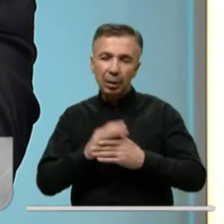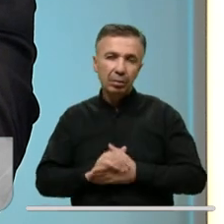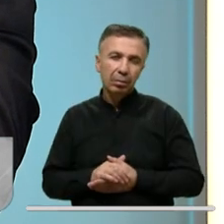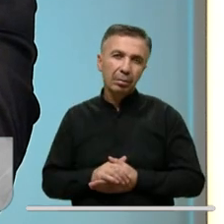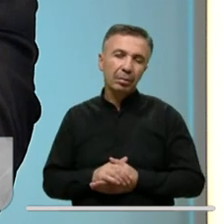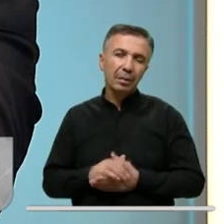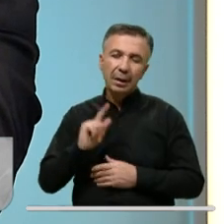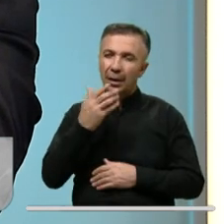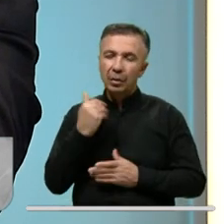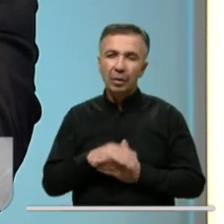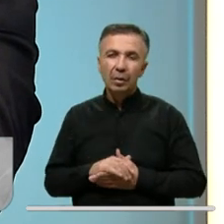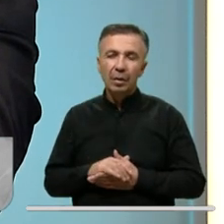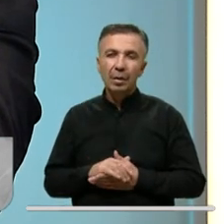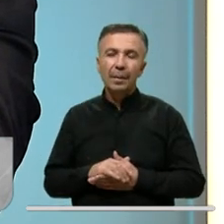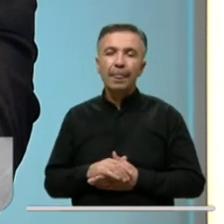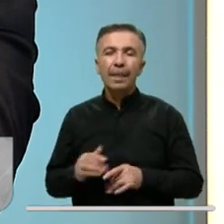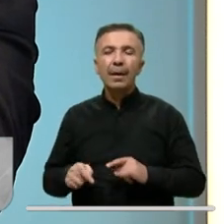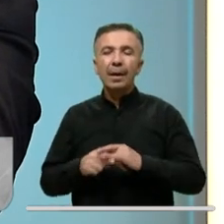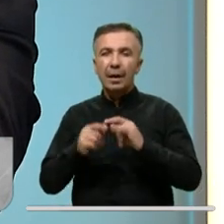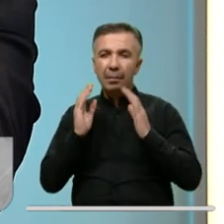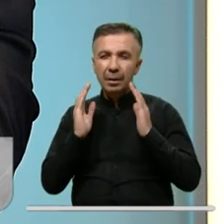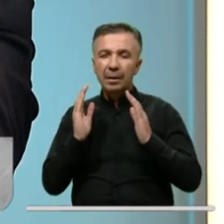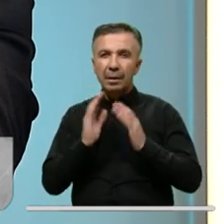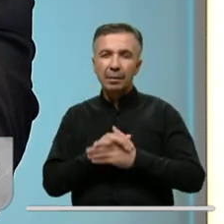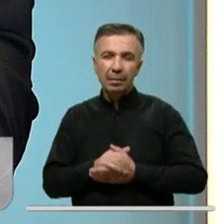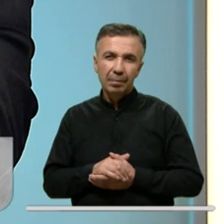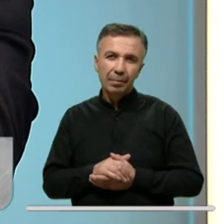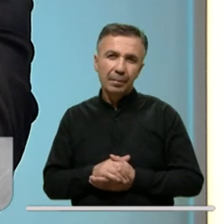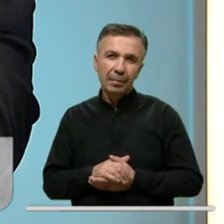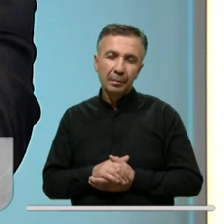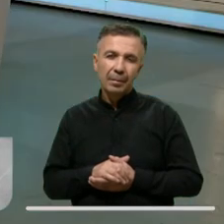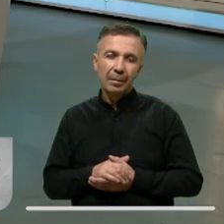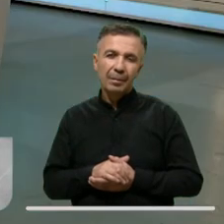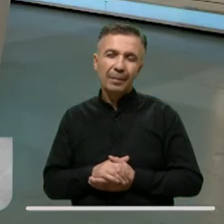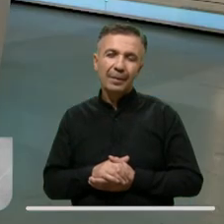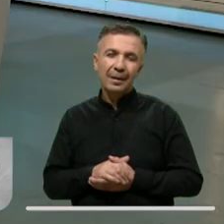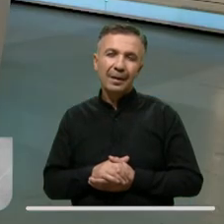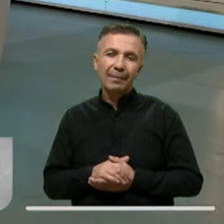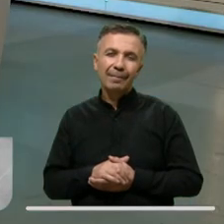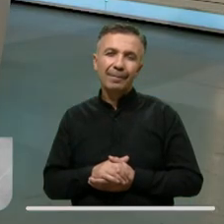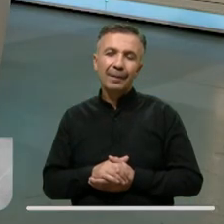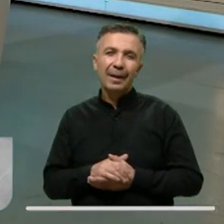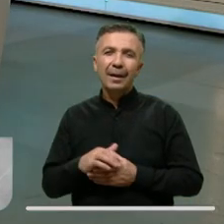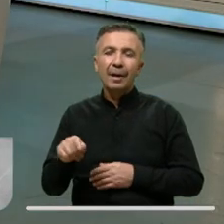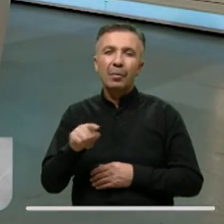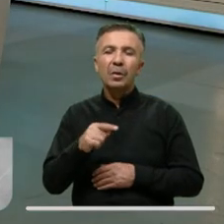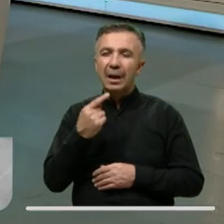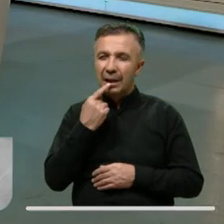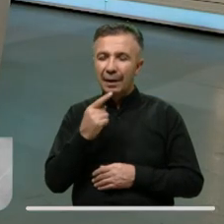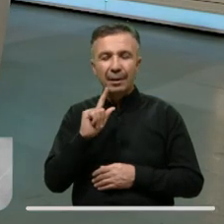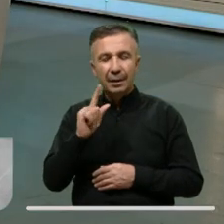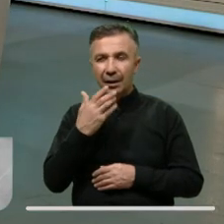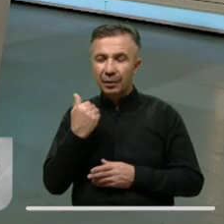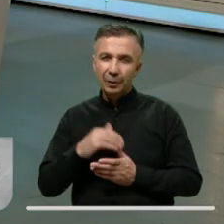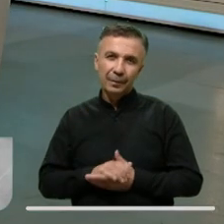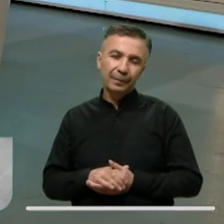durdum kıbleye kıblem kabeye indim camiye böyle söylüyorlar Efendim bunları söylemeye de gerek